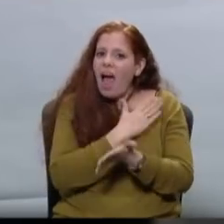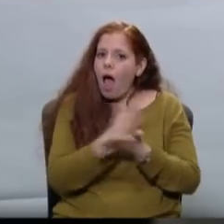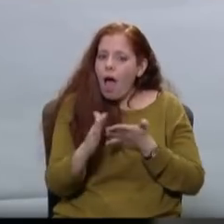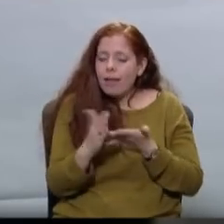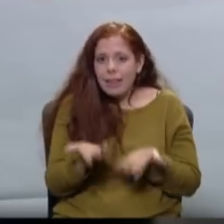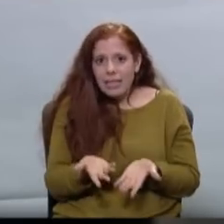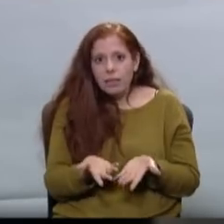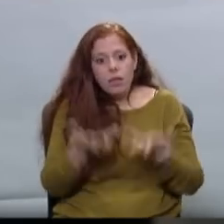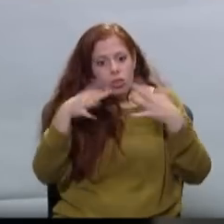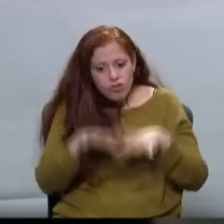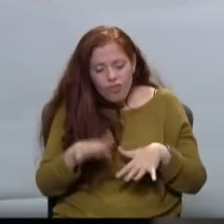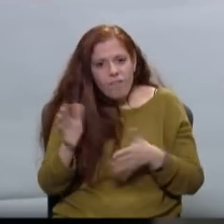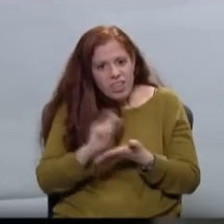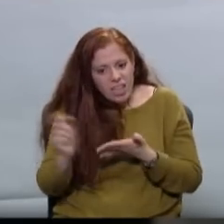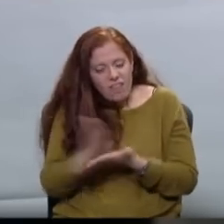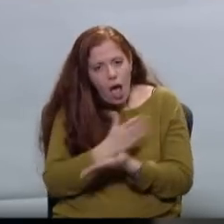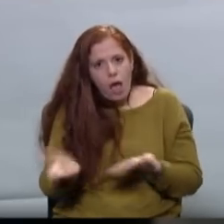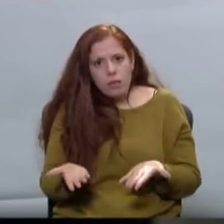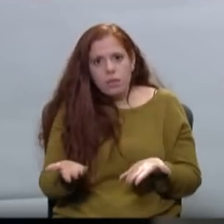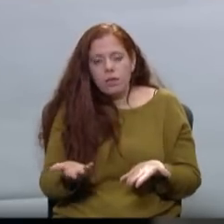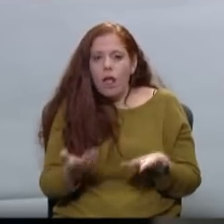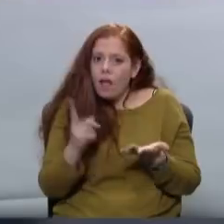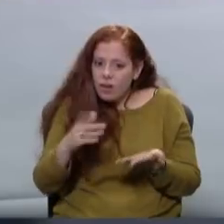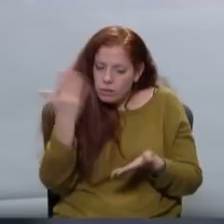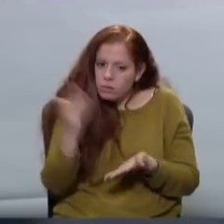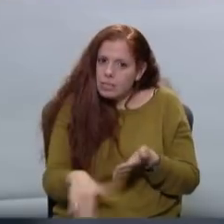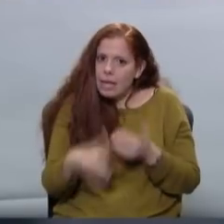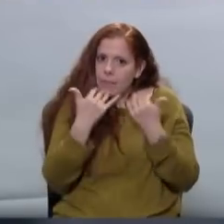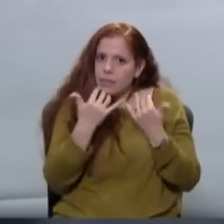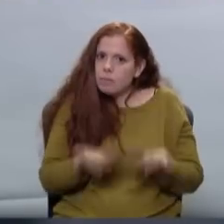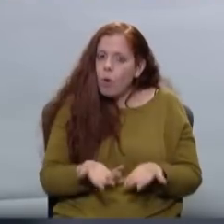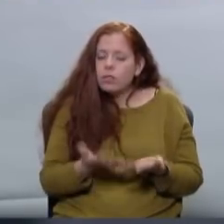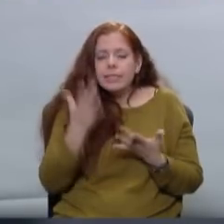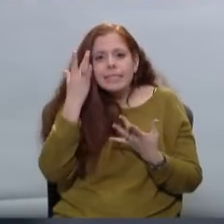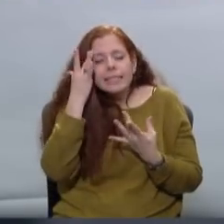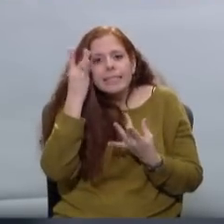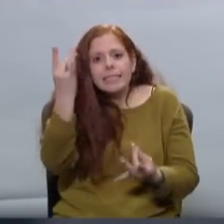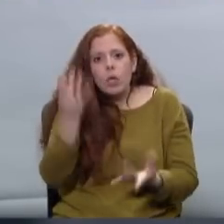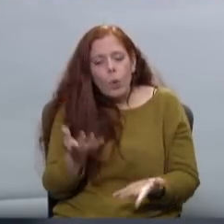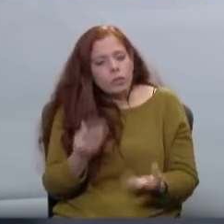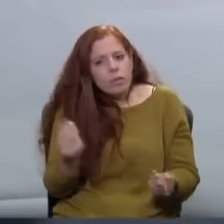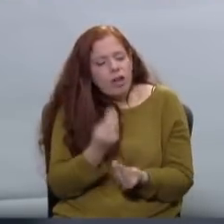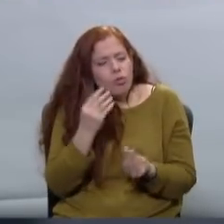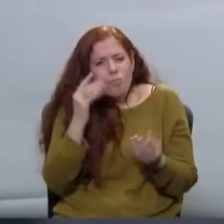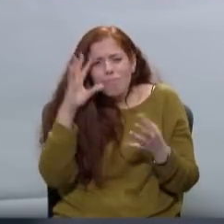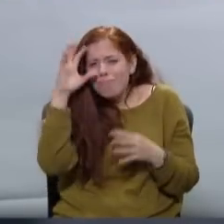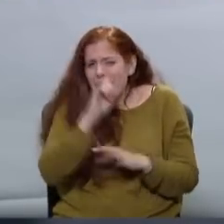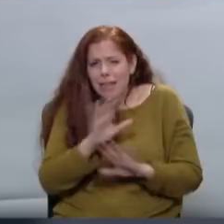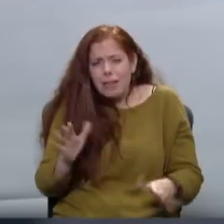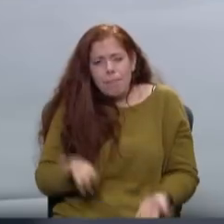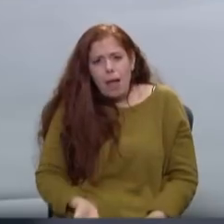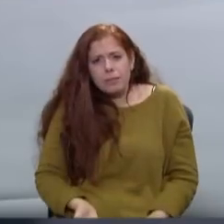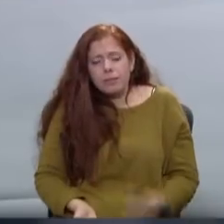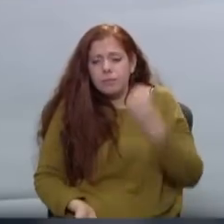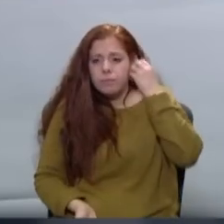תשבי, תכתבי הכרעת דין כזו או אחרת, אבל תחתכי את הסיפור הזה. זה סיוט, זה דבר שבלתי נתפס. אני לא נסכנית.